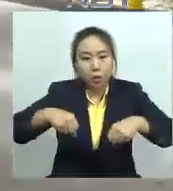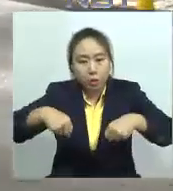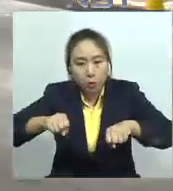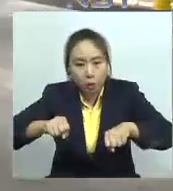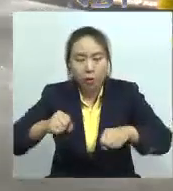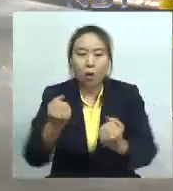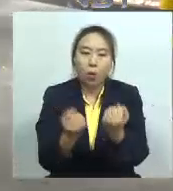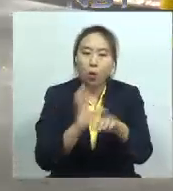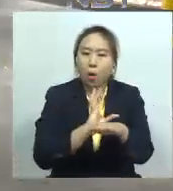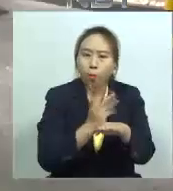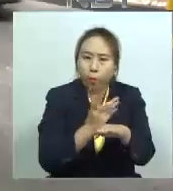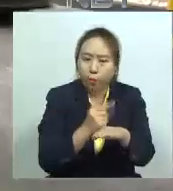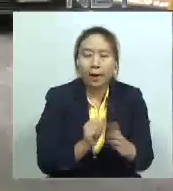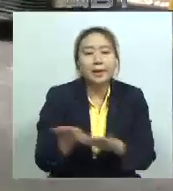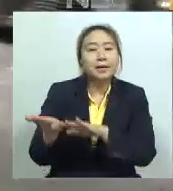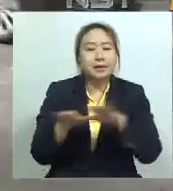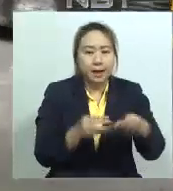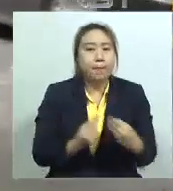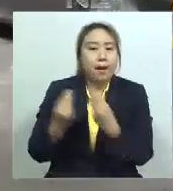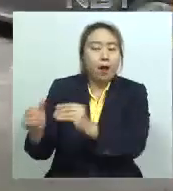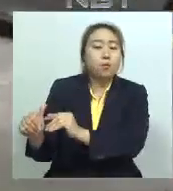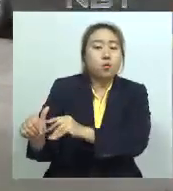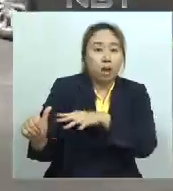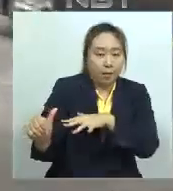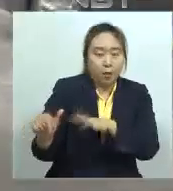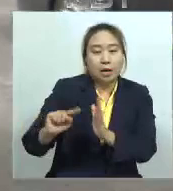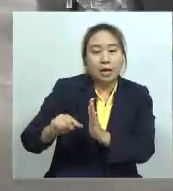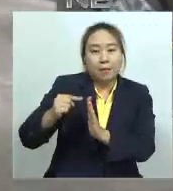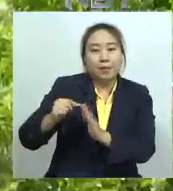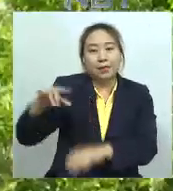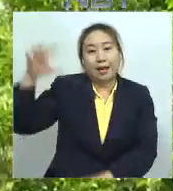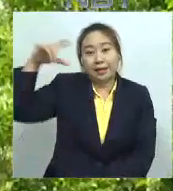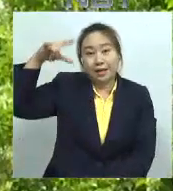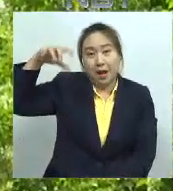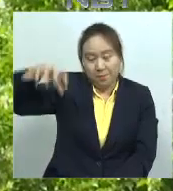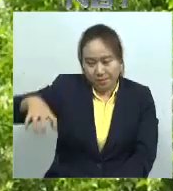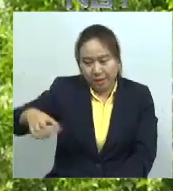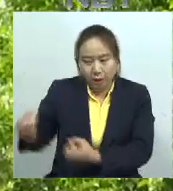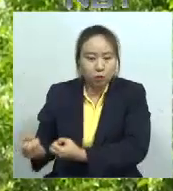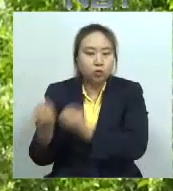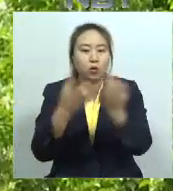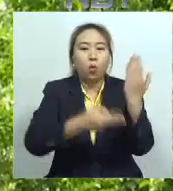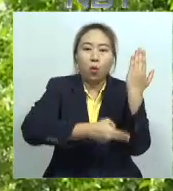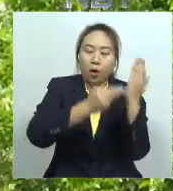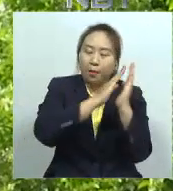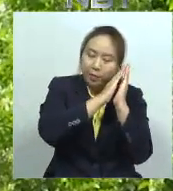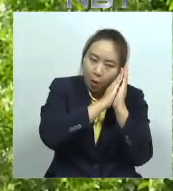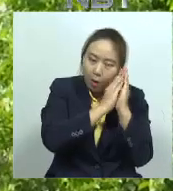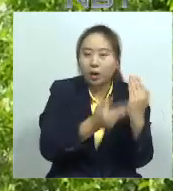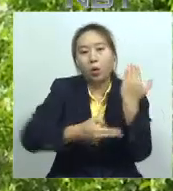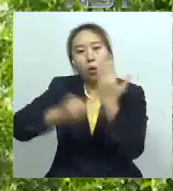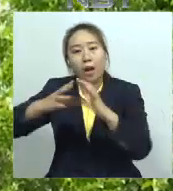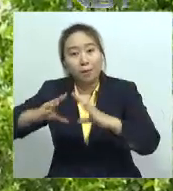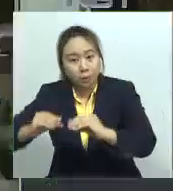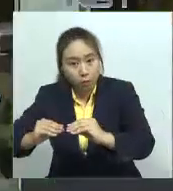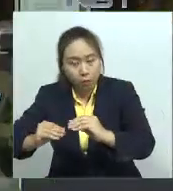นต์รถพยาบาลให้กับผู้นำอาเซียนในการเดินทางตั้งแต่สนามบินจนถึงโรงแรมที่พักและโรงแรมที่ประชุมรว